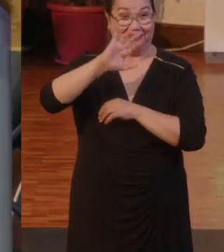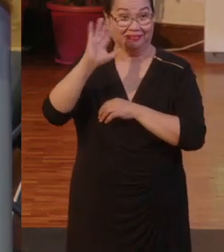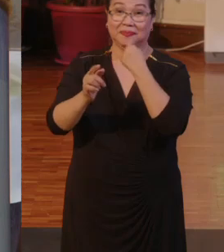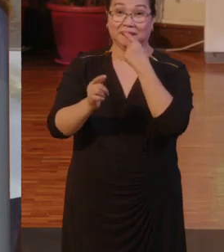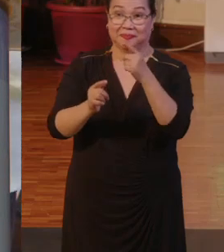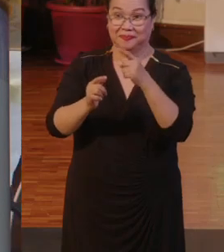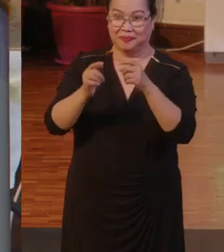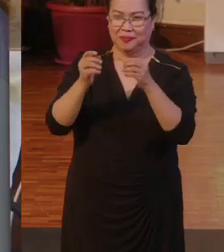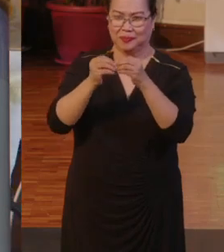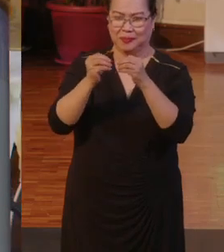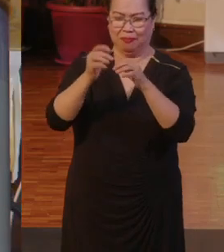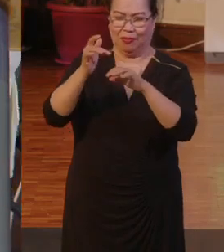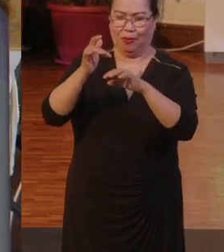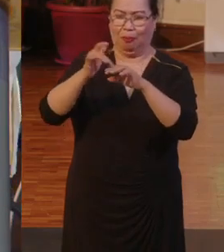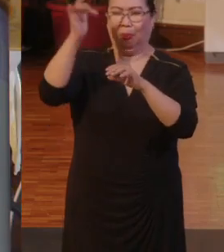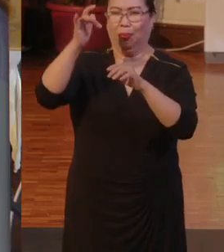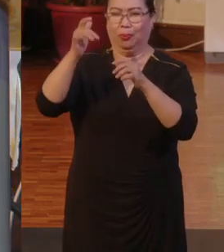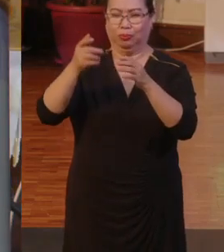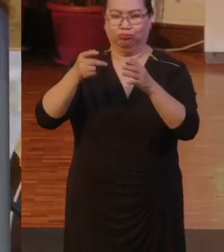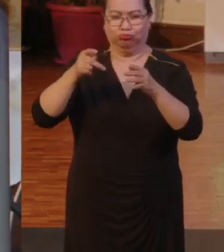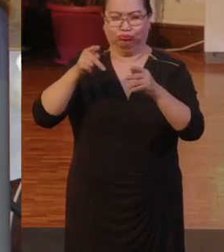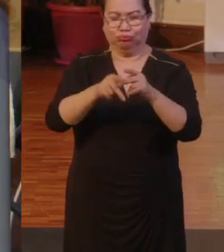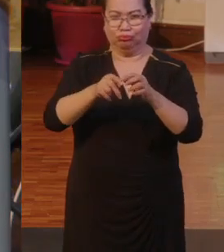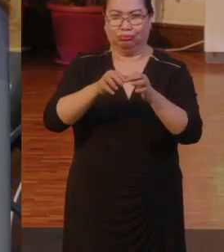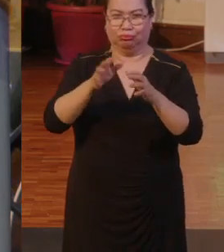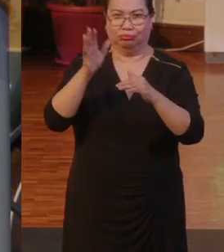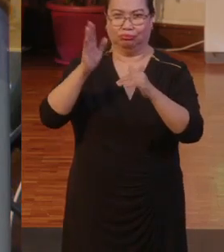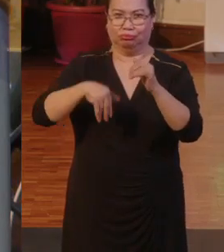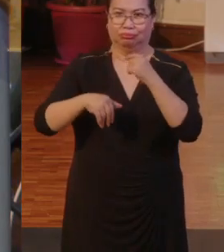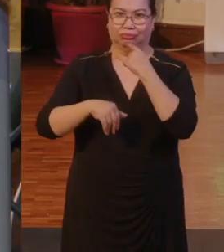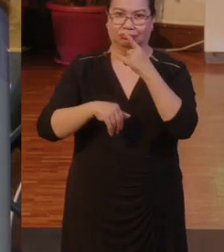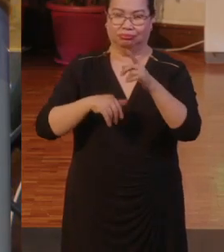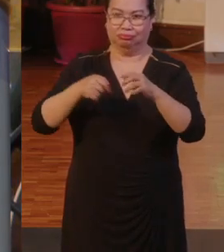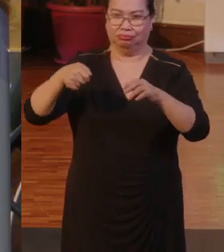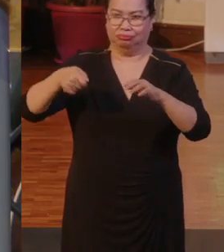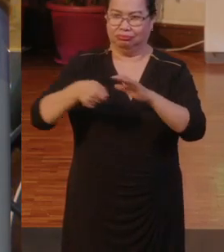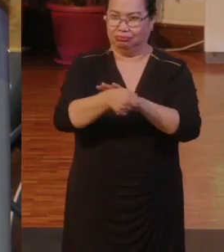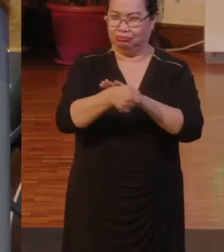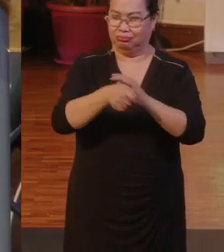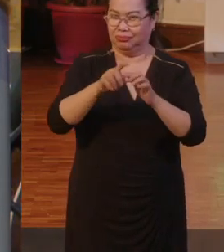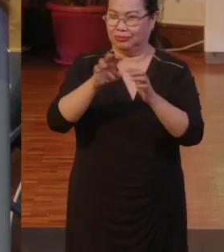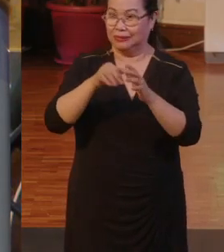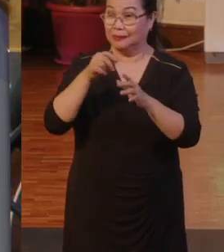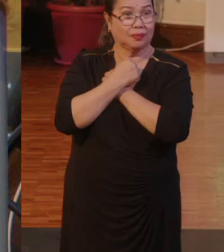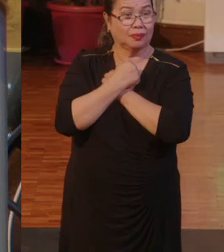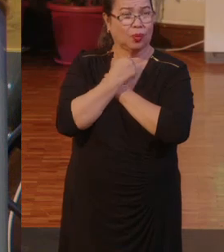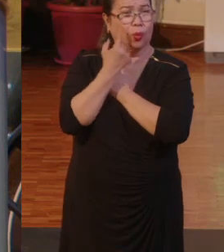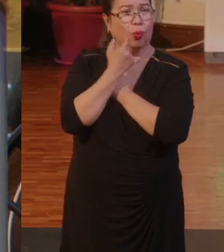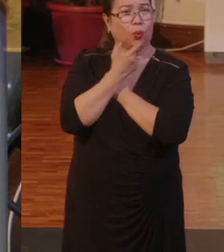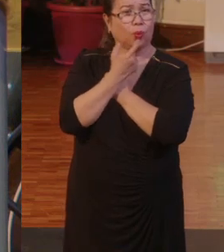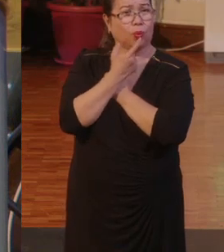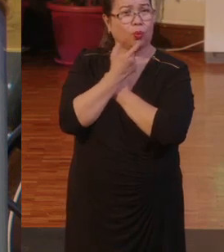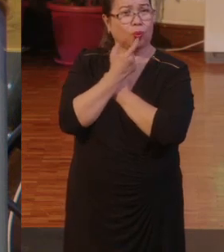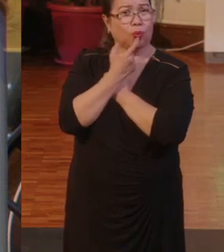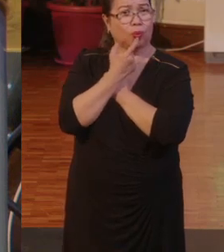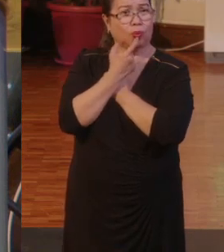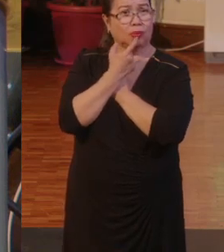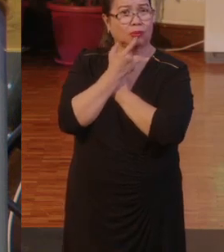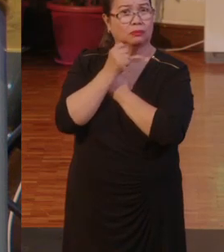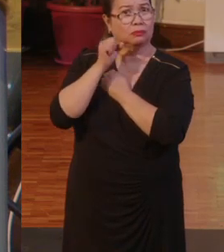Pero hindi po actual hornets ang kanyang pinadala. Ang ibig sabihin lang po nito isang simbolo na siya